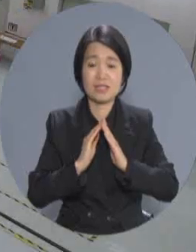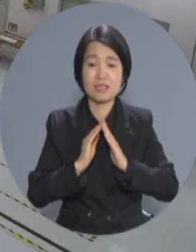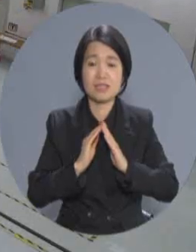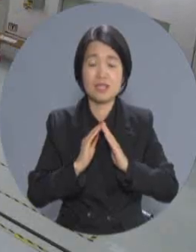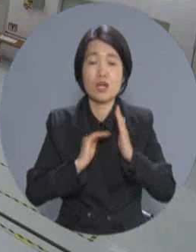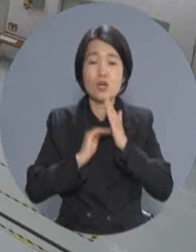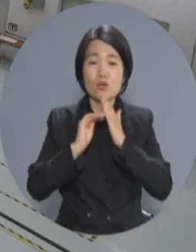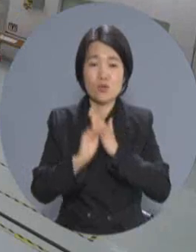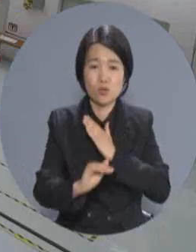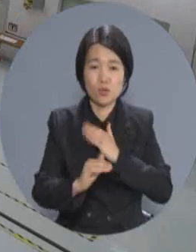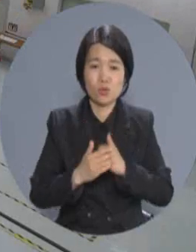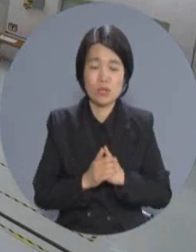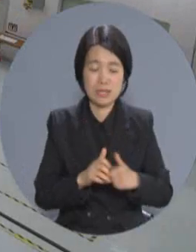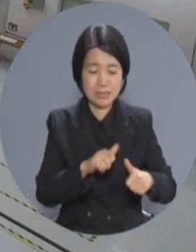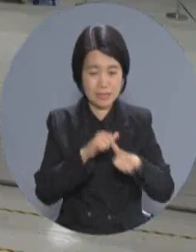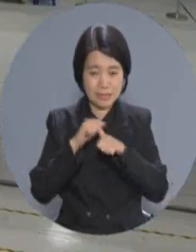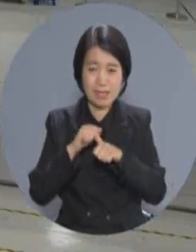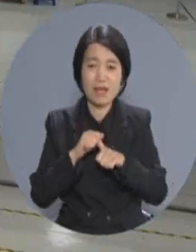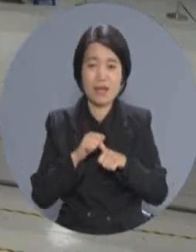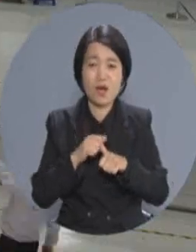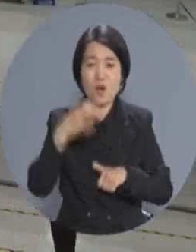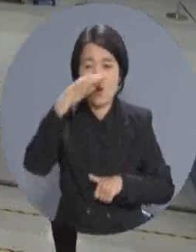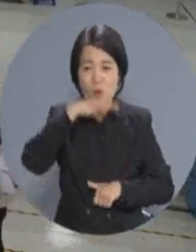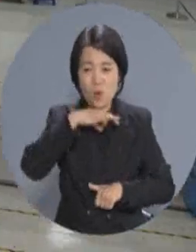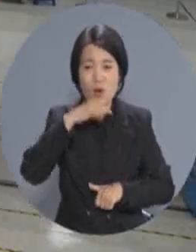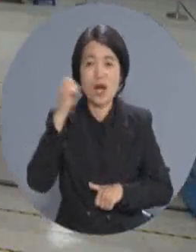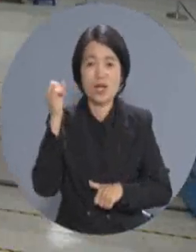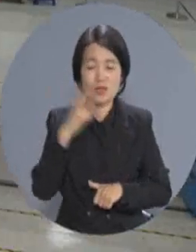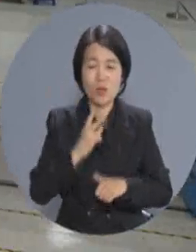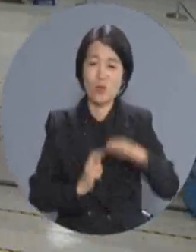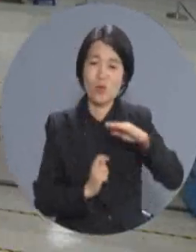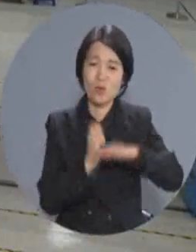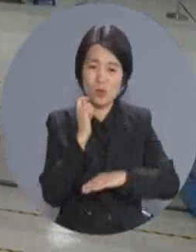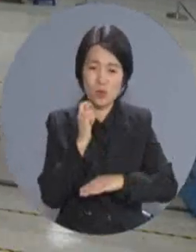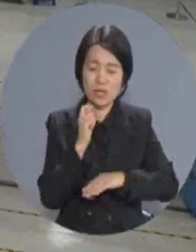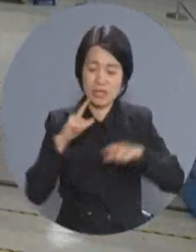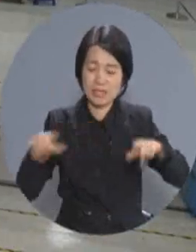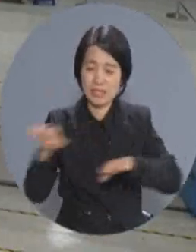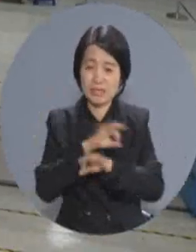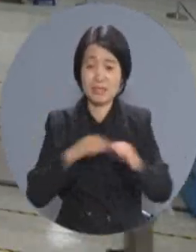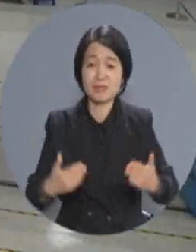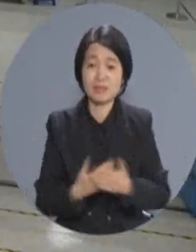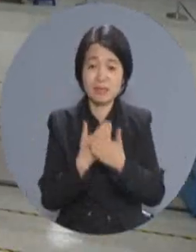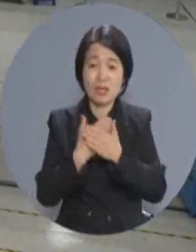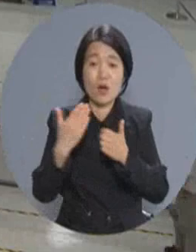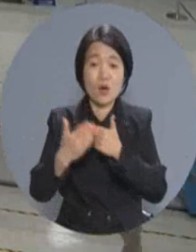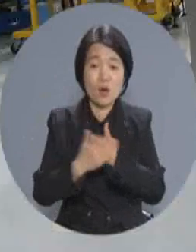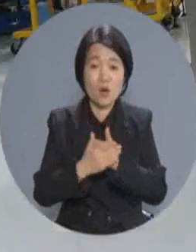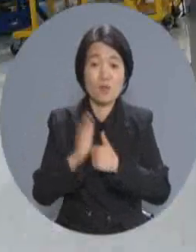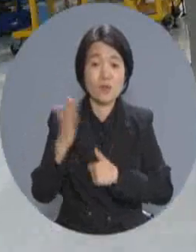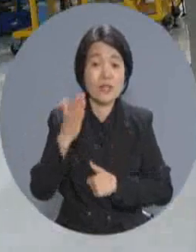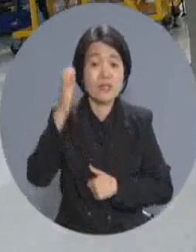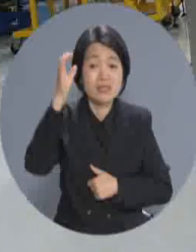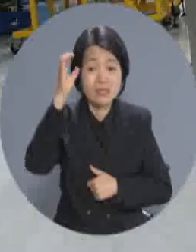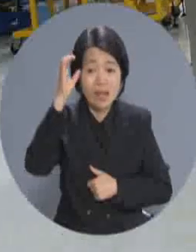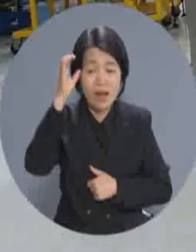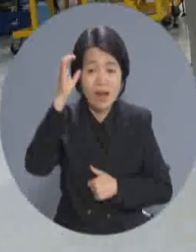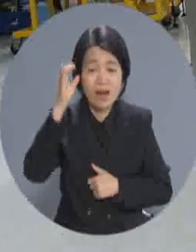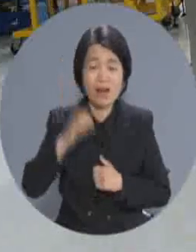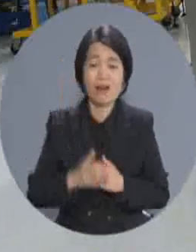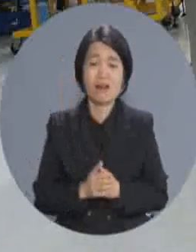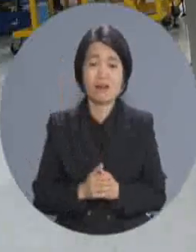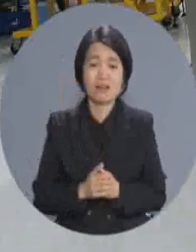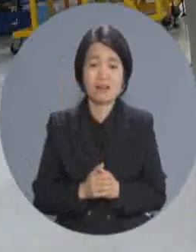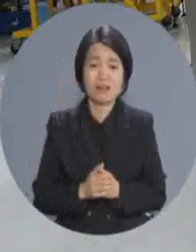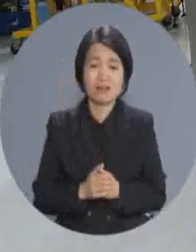이제 고용창출이나 그 다음에 공해 지역경제 활성화에 많은 도움이 될 거라고 생각을 했거든요